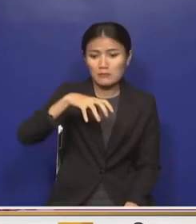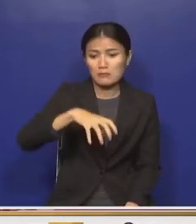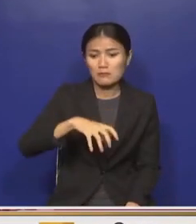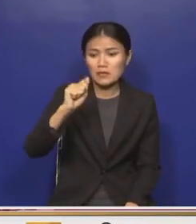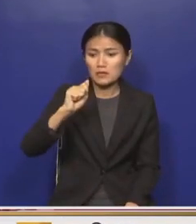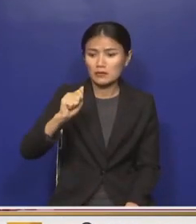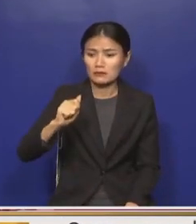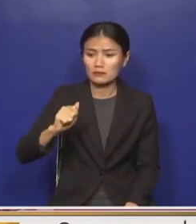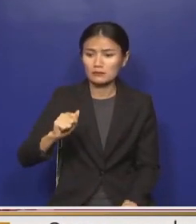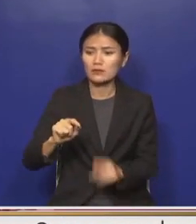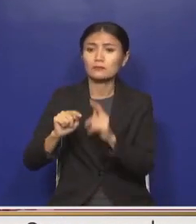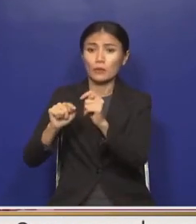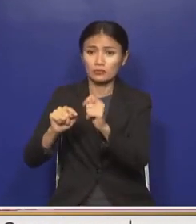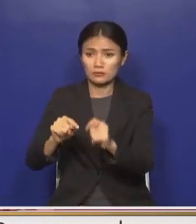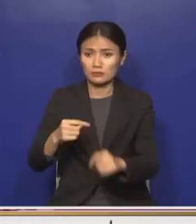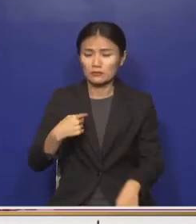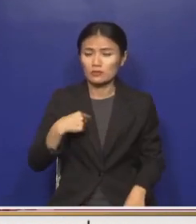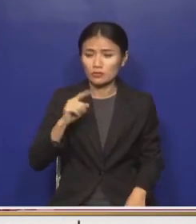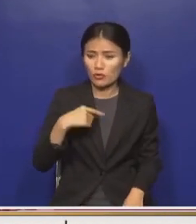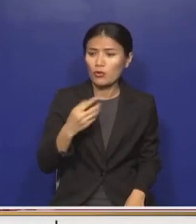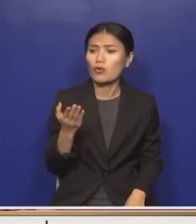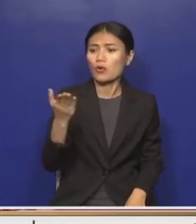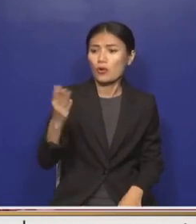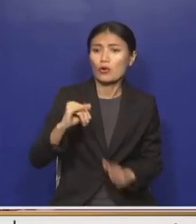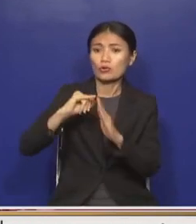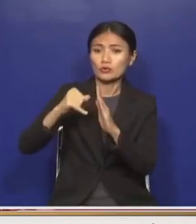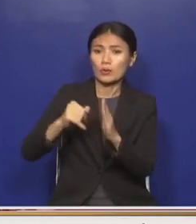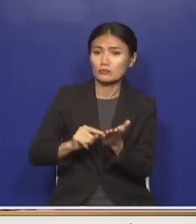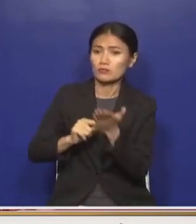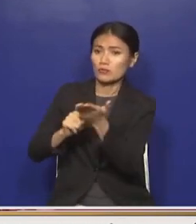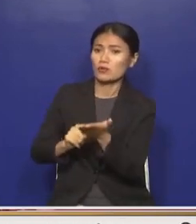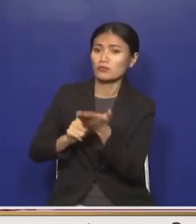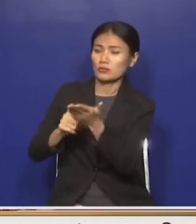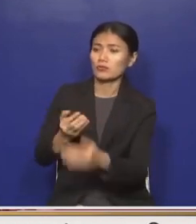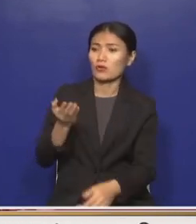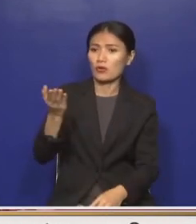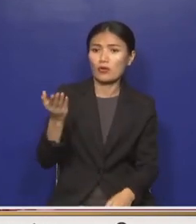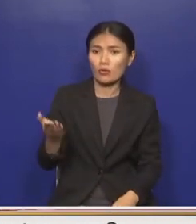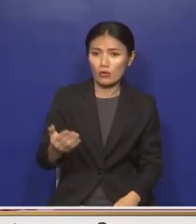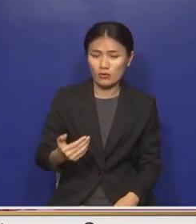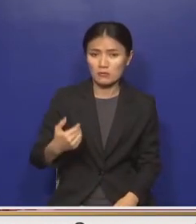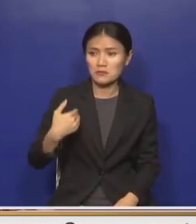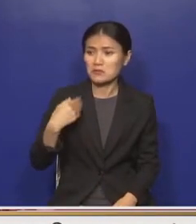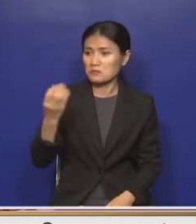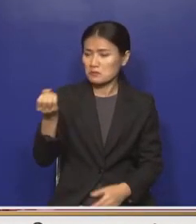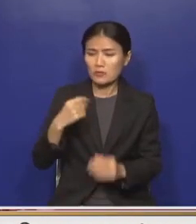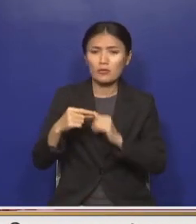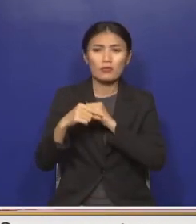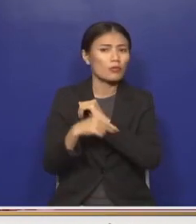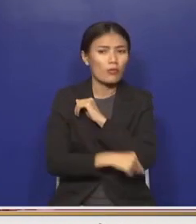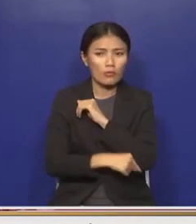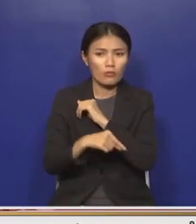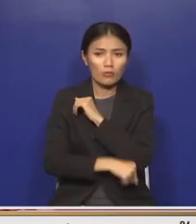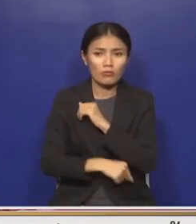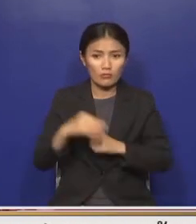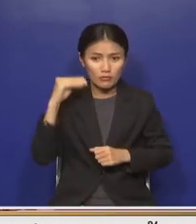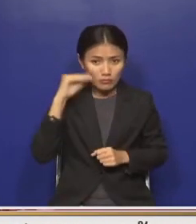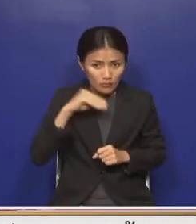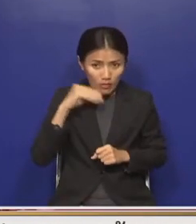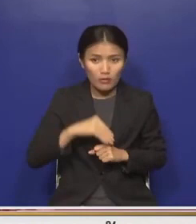นั้นจะไดเหนว่ามีการทุจิตรมิชอบเป็นข่าวร่ำรือกันพรึกโคมมริตลอด